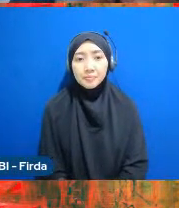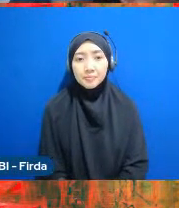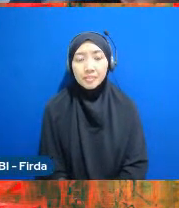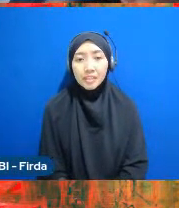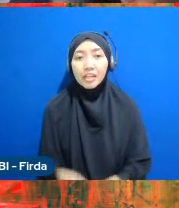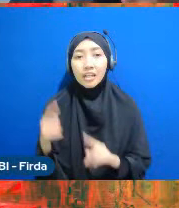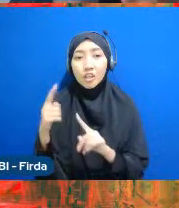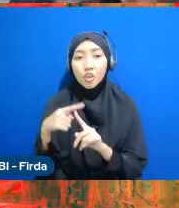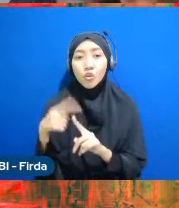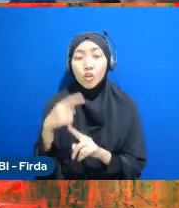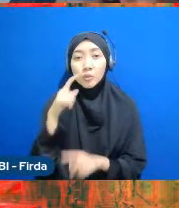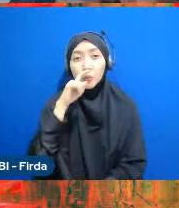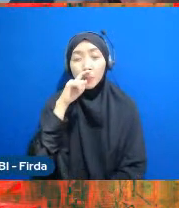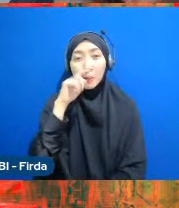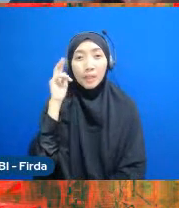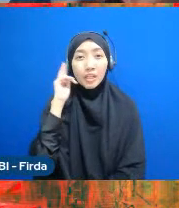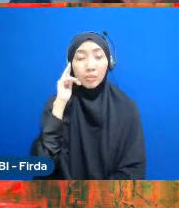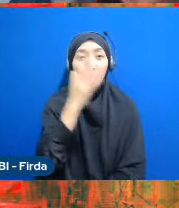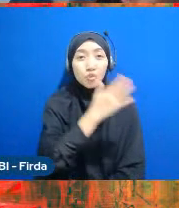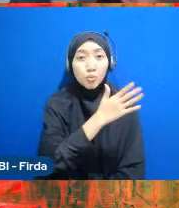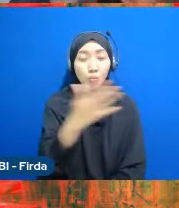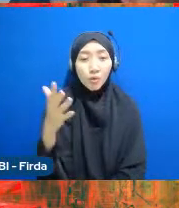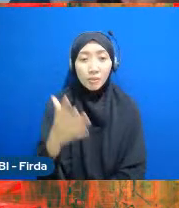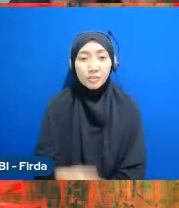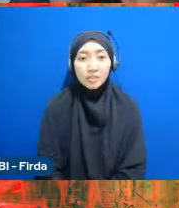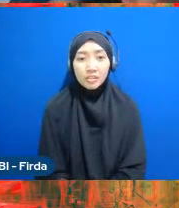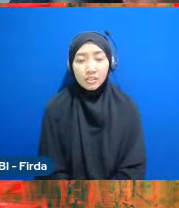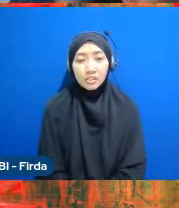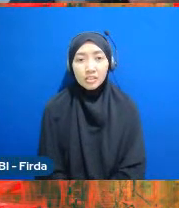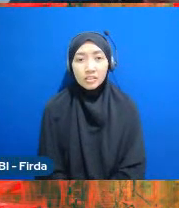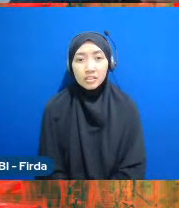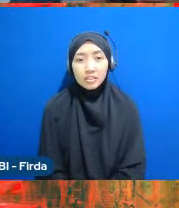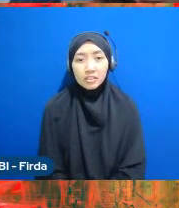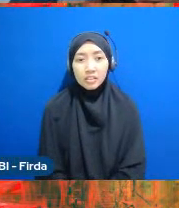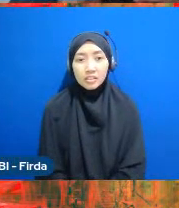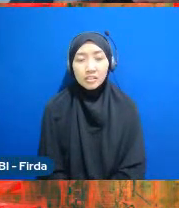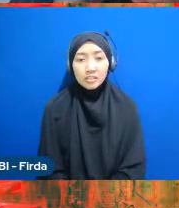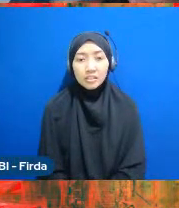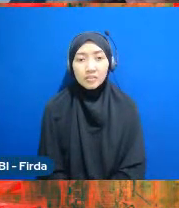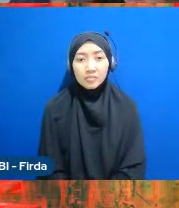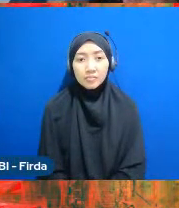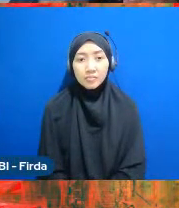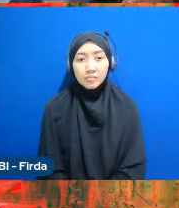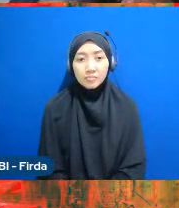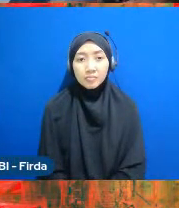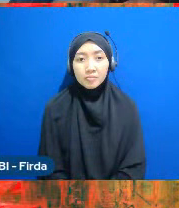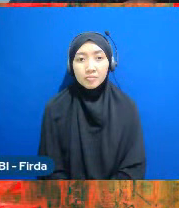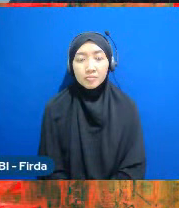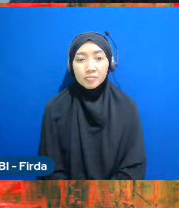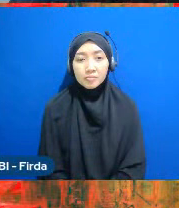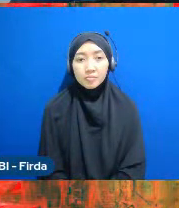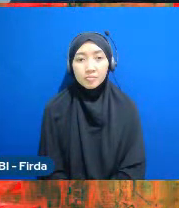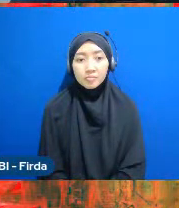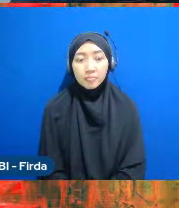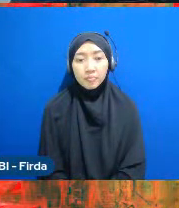nih buat bapak ibu semuanya, jangan pernah gatel untuk nebak-nebak anak gambar